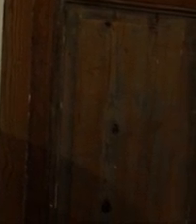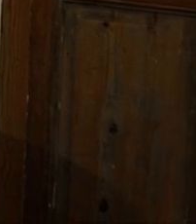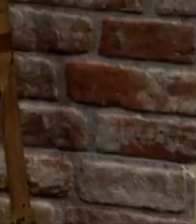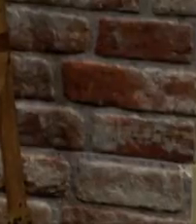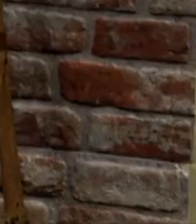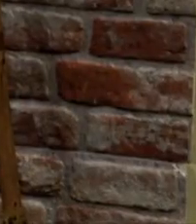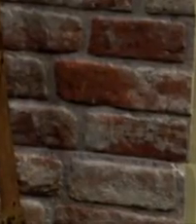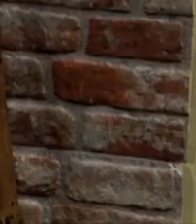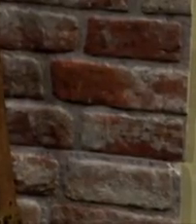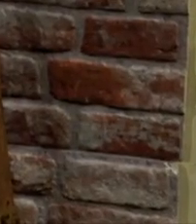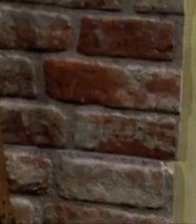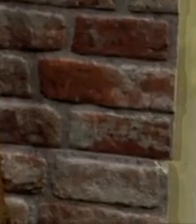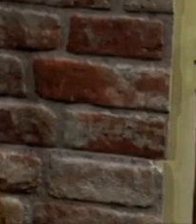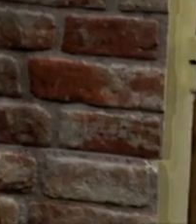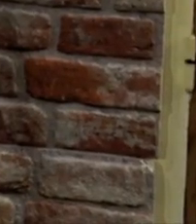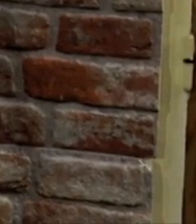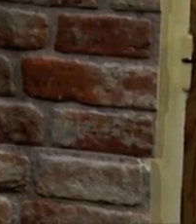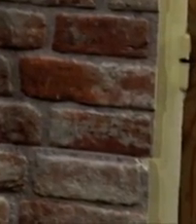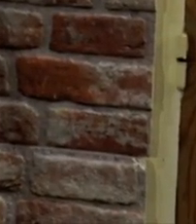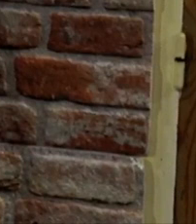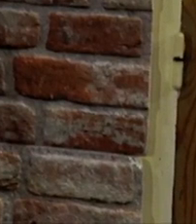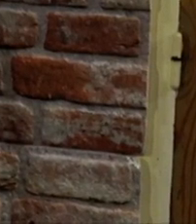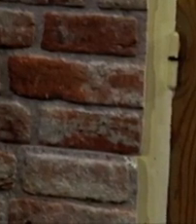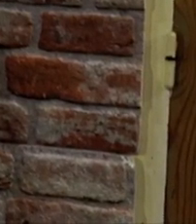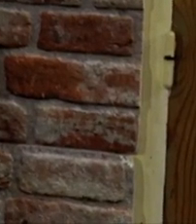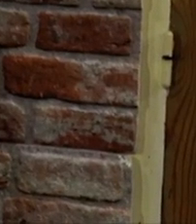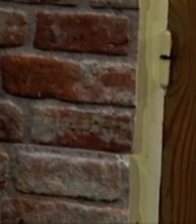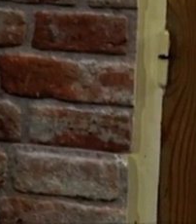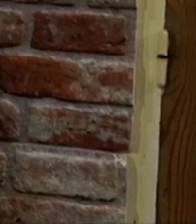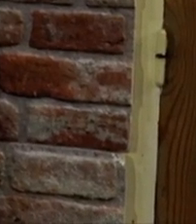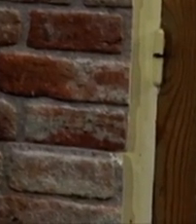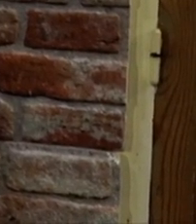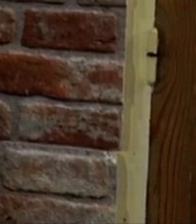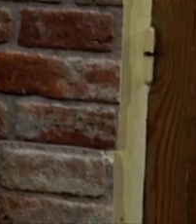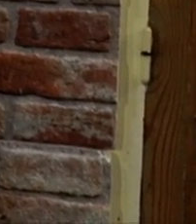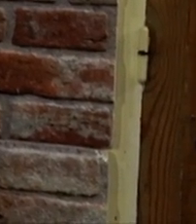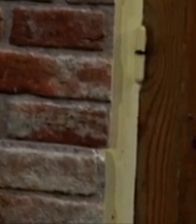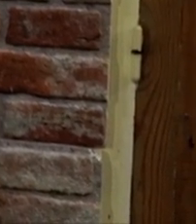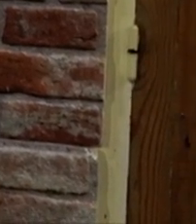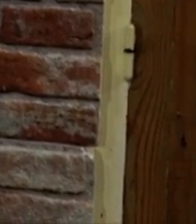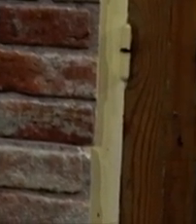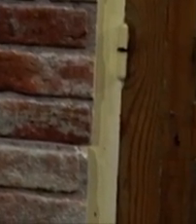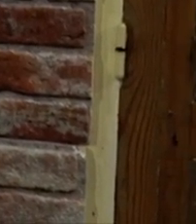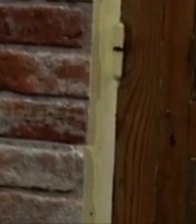des enseignants. Et pour cause, un tiers des enfants et des adolescents ne dormiraient pas assez ou